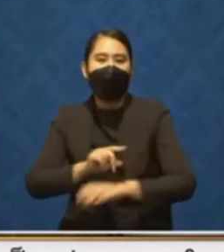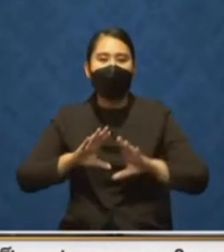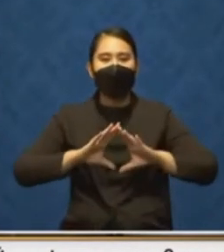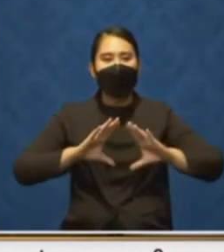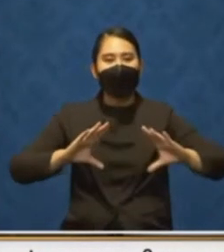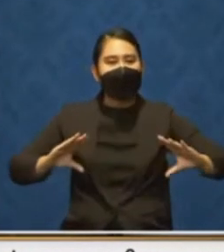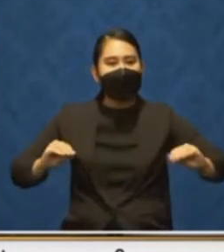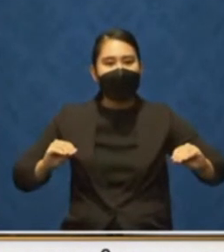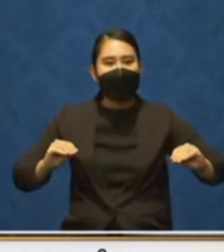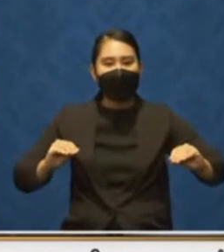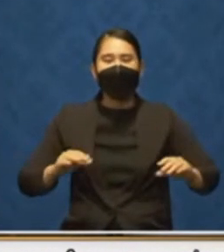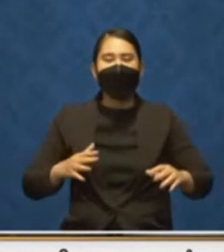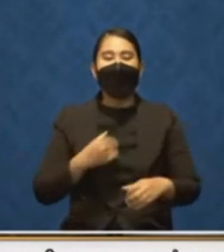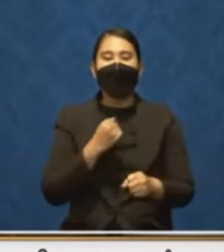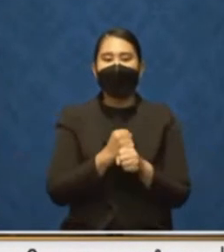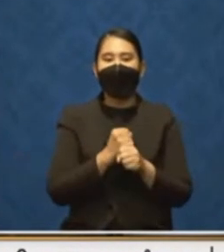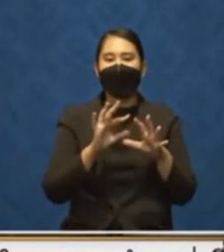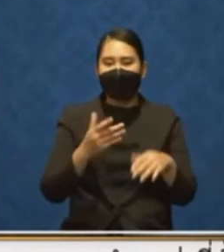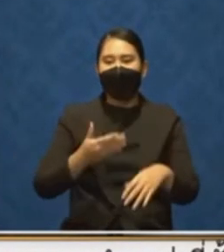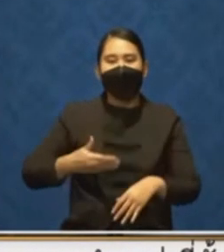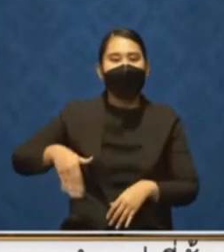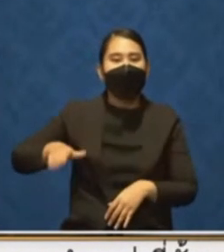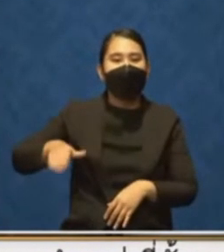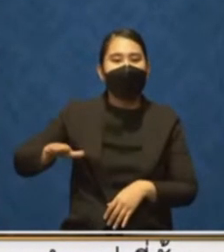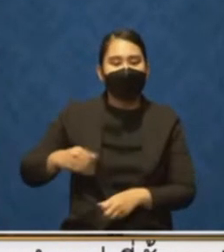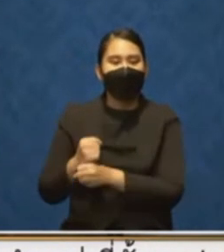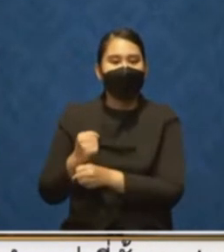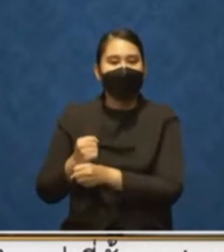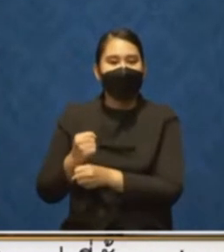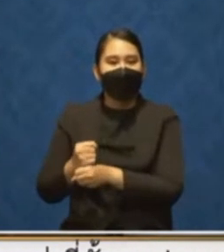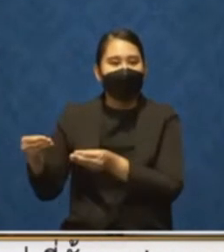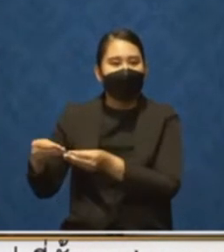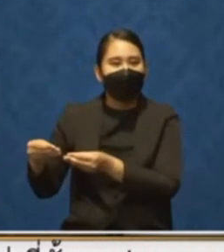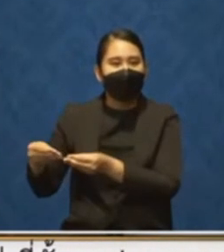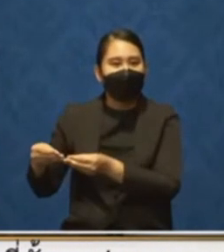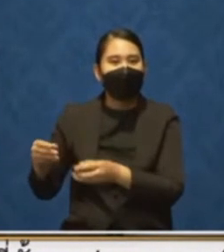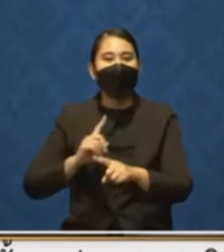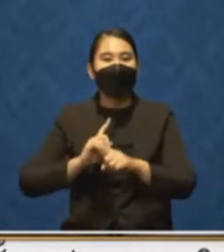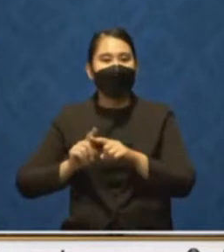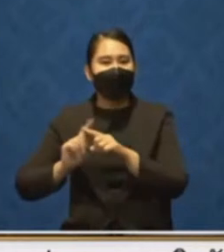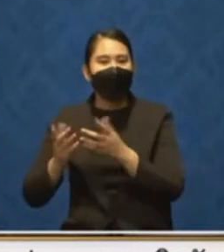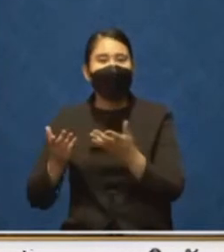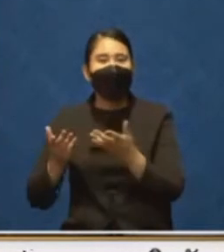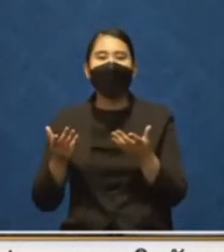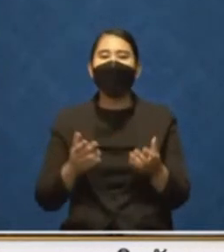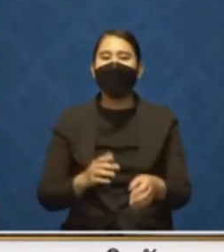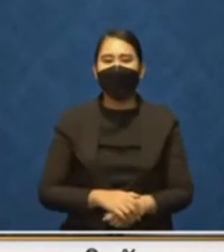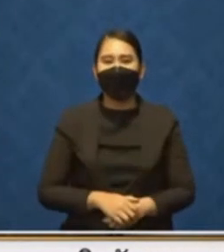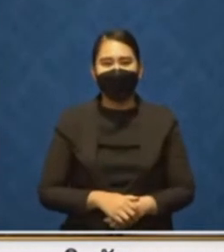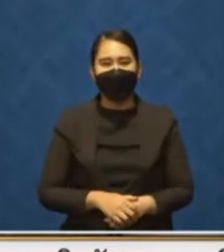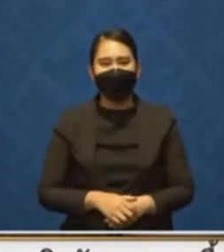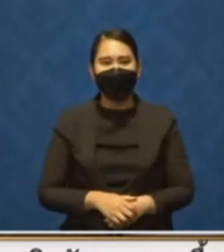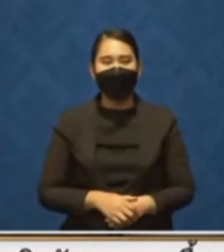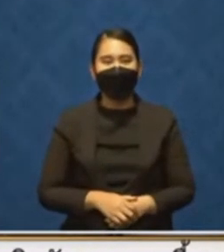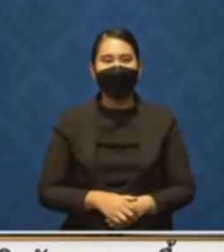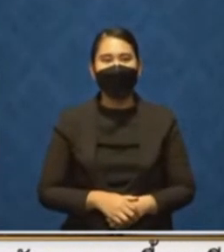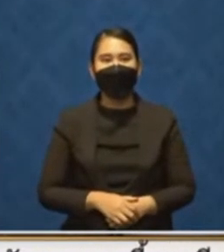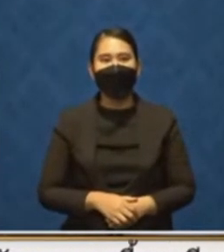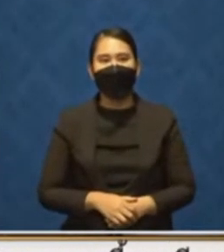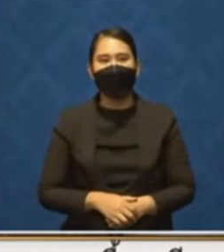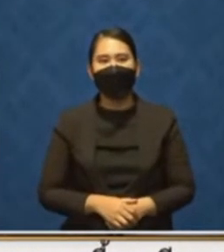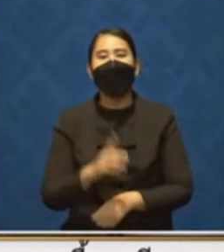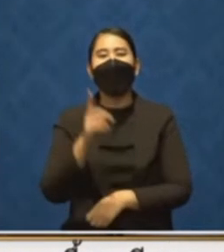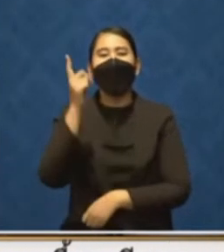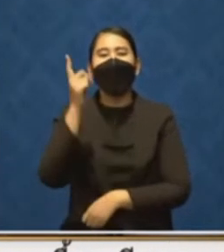ให้ปลัดไปทำผ่านอธิบดีผ่านลูกน้องป่านผู้เทียบผ่านไก่เห็นตีนงู